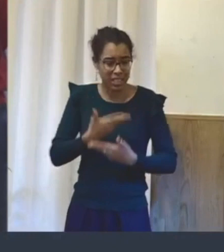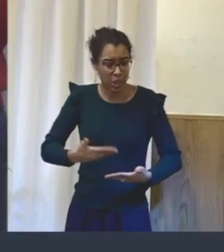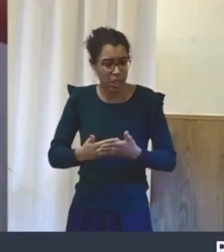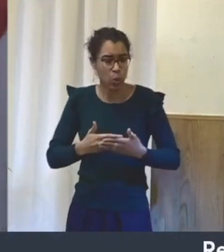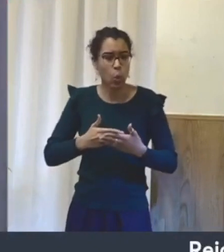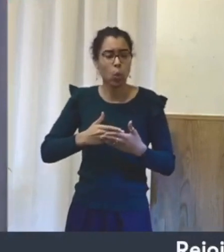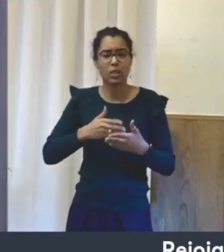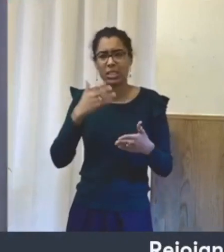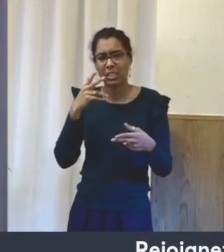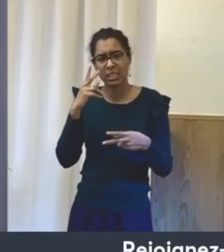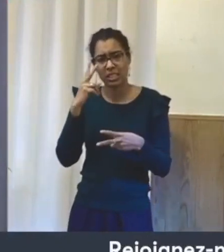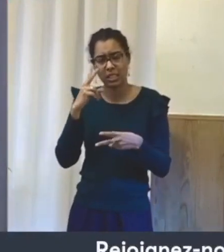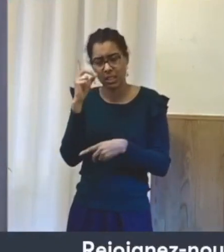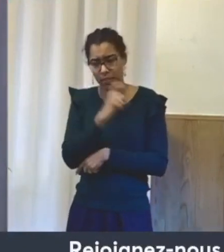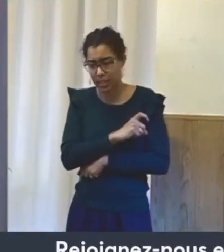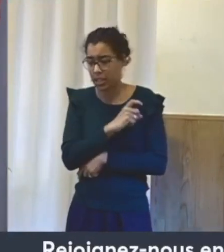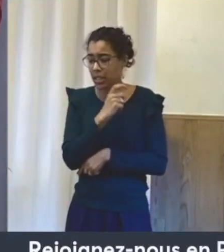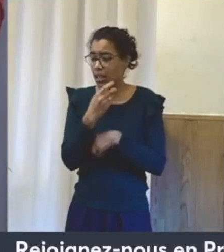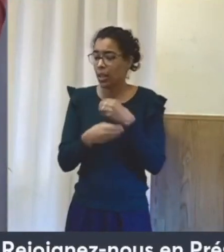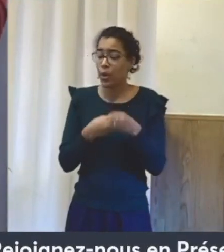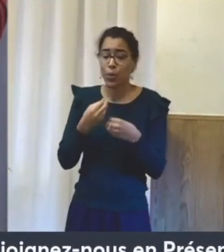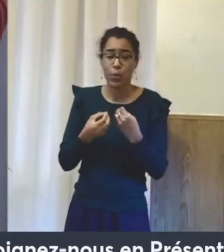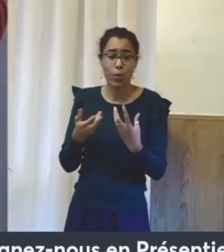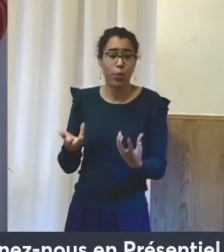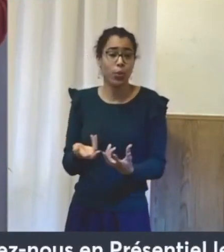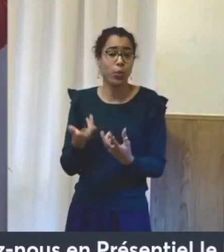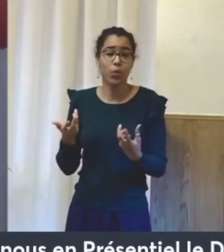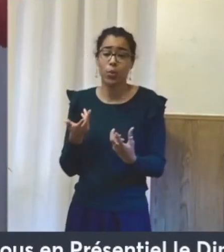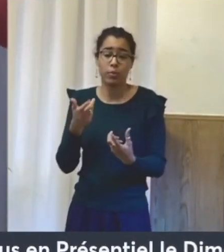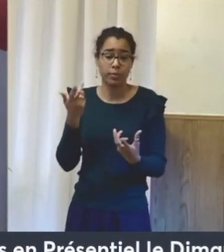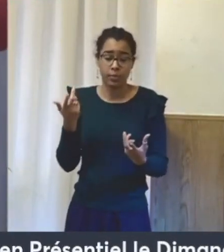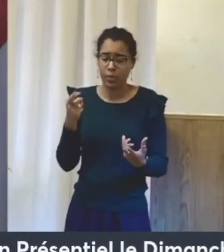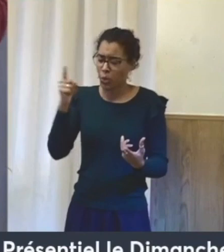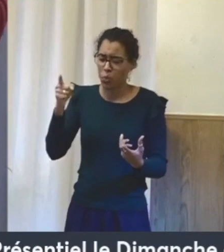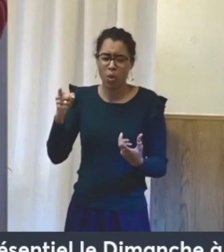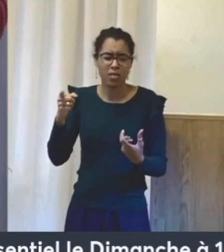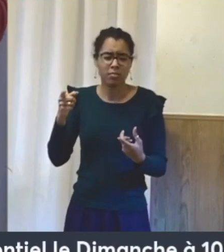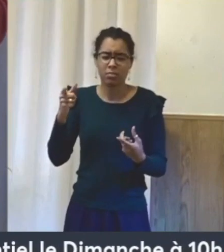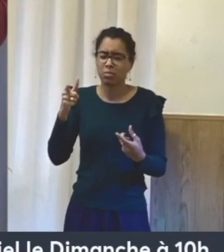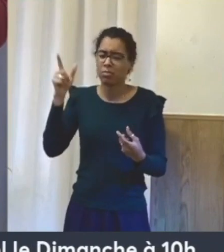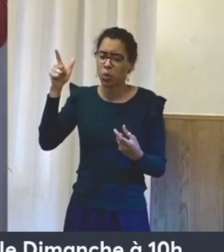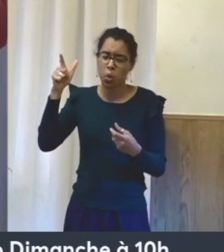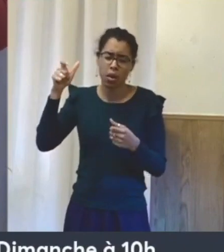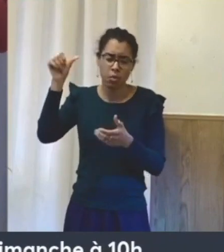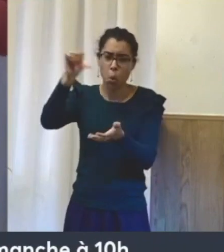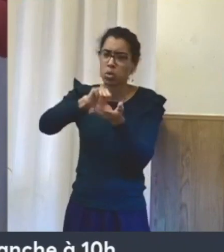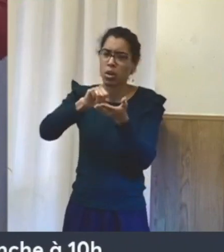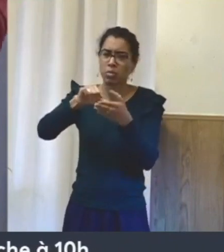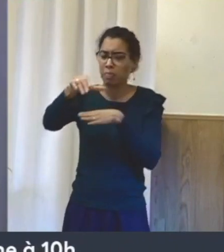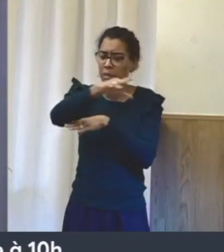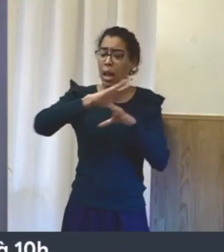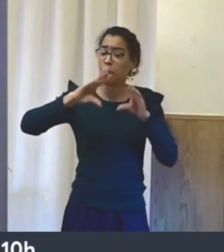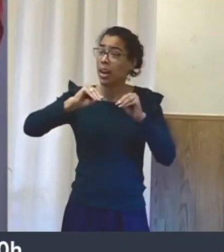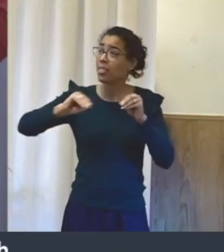quelles que soient, Seigneur, peut-être ceux qui prennent toute la place qui devait te